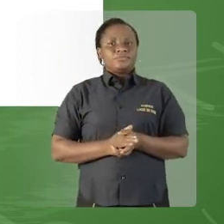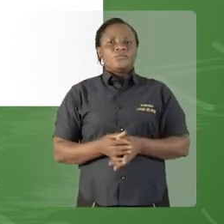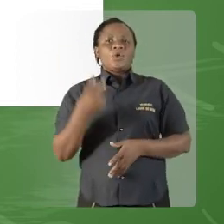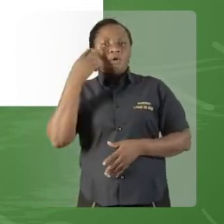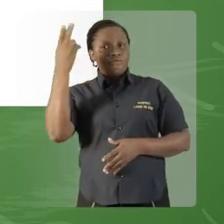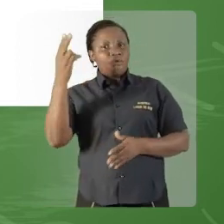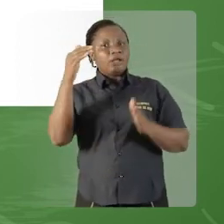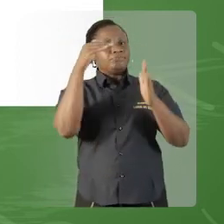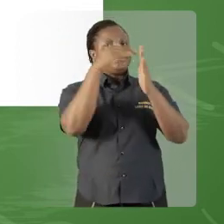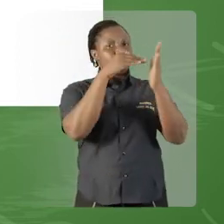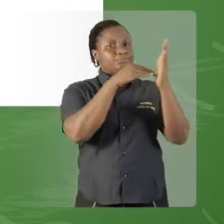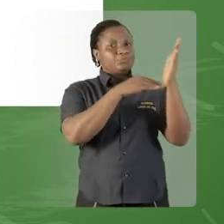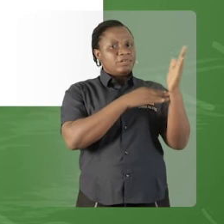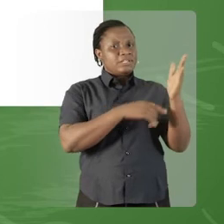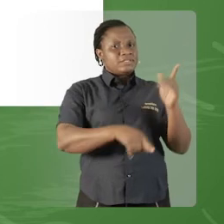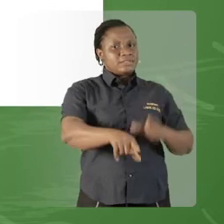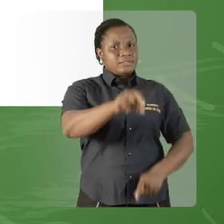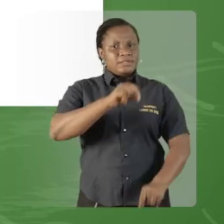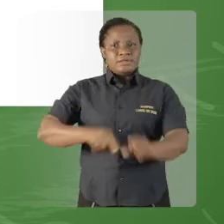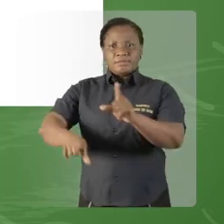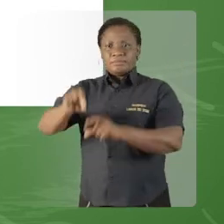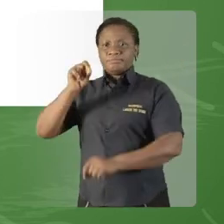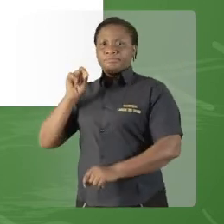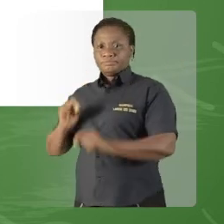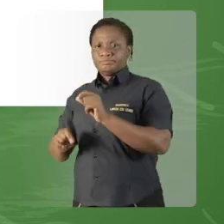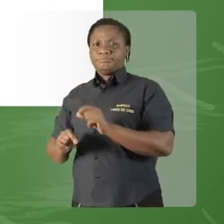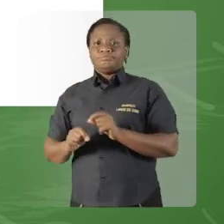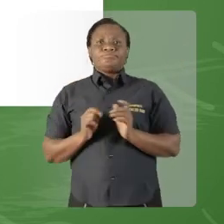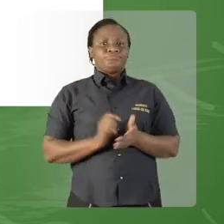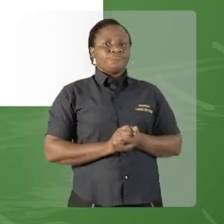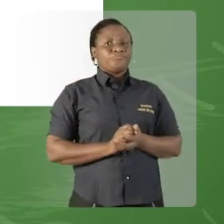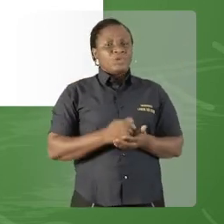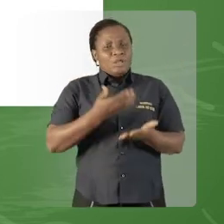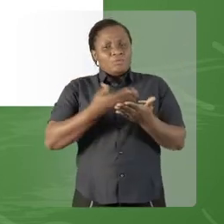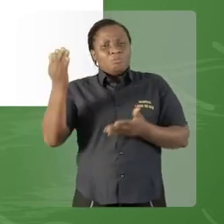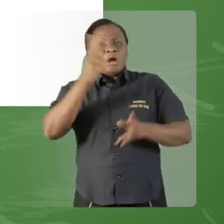Alors, je vous laisse quelque temps et nous reviendrons pour faire la correction.